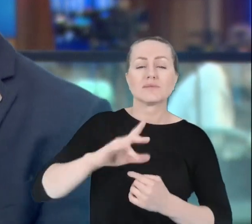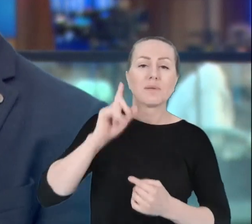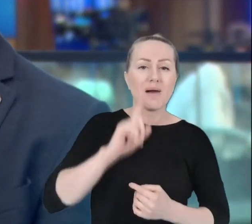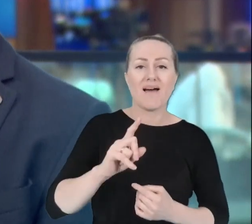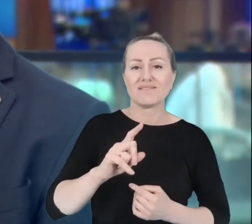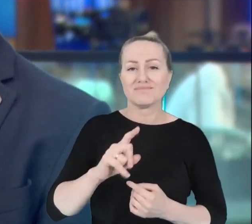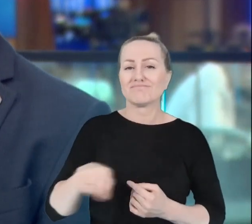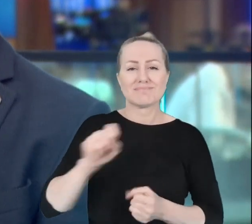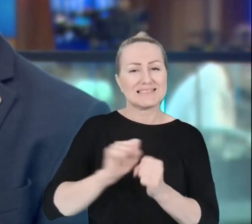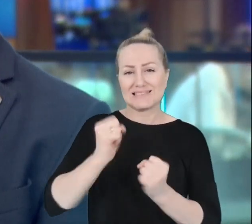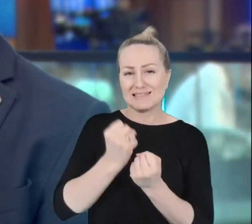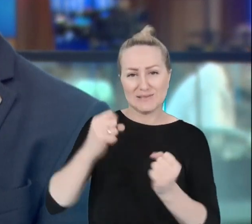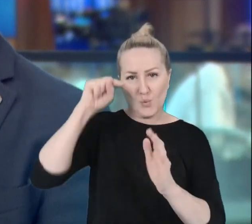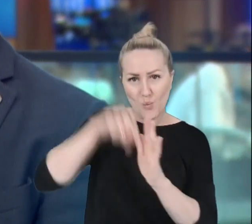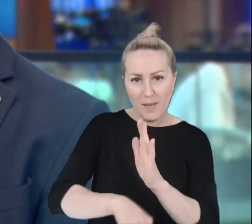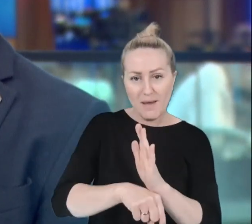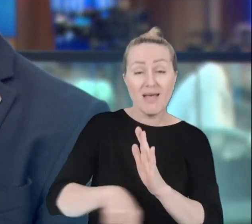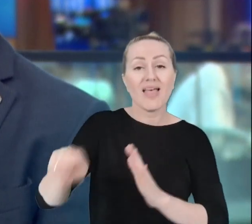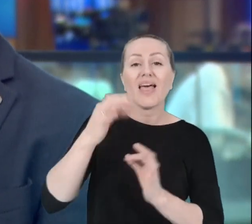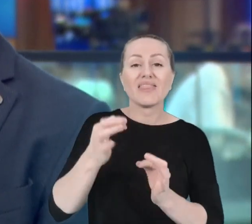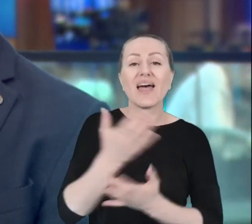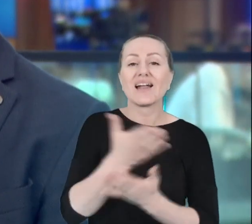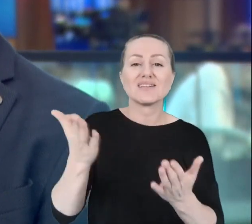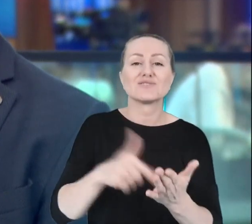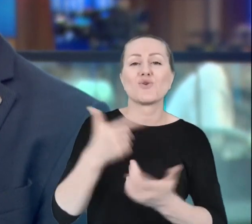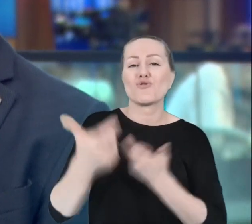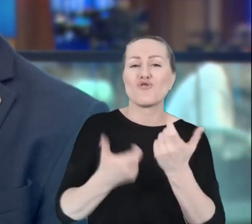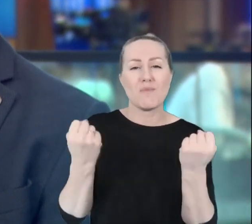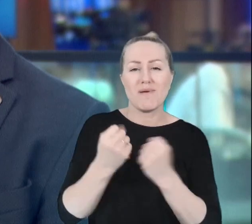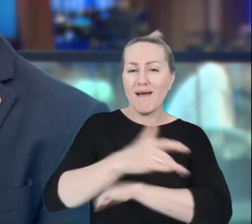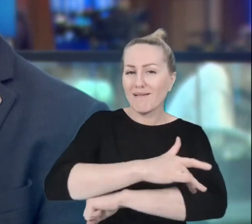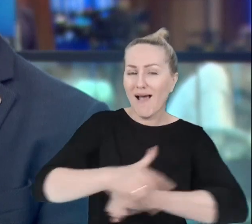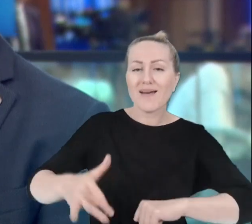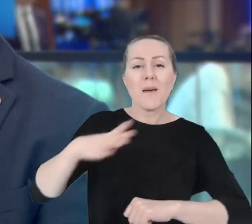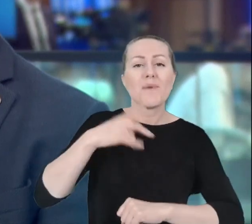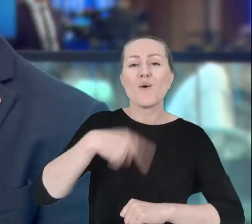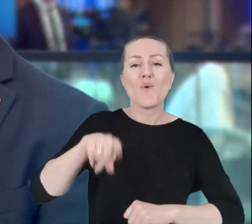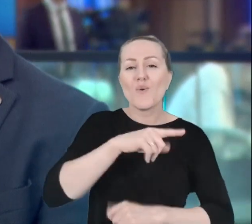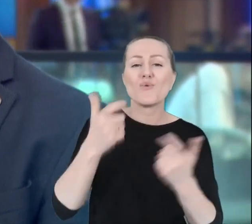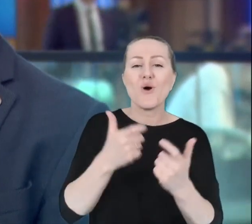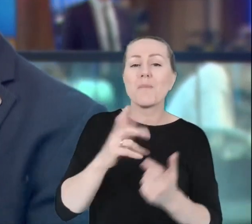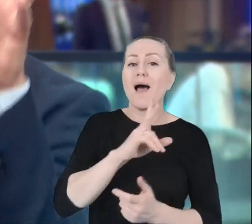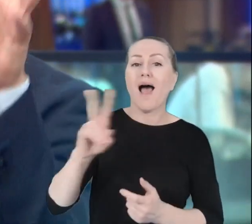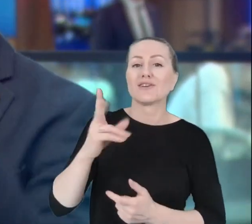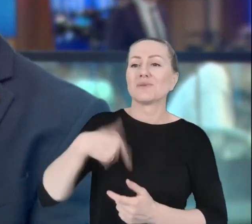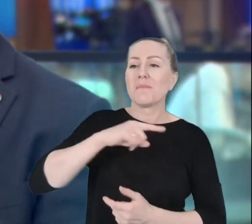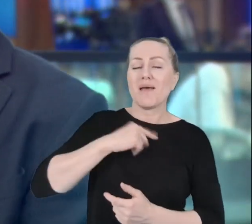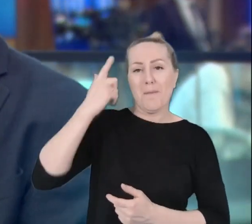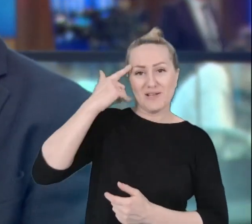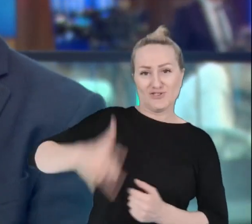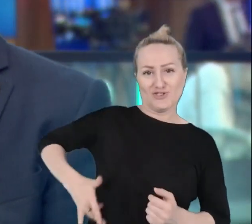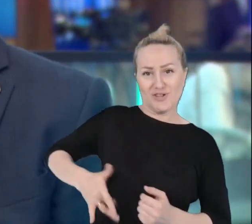Teraz chłopki robią wielką karierę. Najpierw mieliśmy takie poczucie, że wszyscy jesteśmy potomkami rodów szlacheckich. Wieszaliśmy